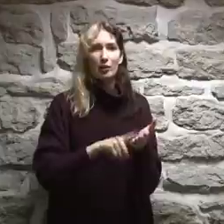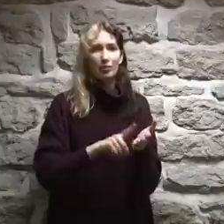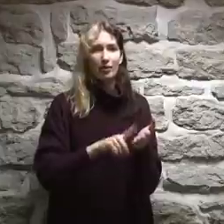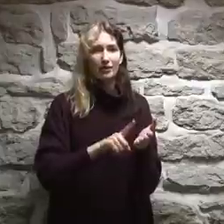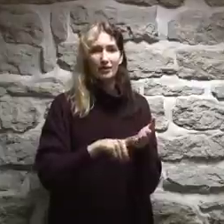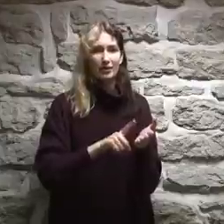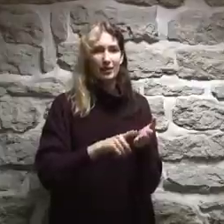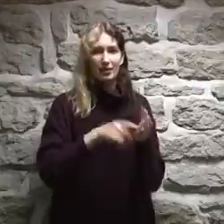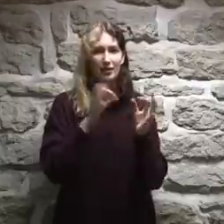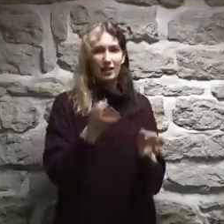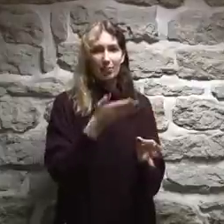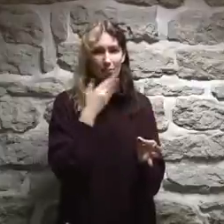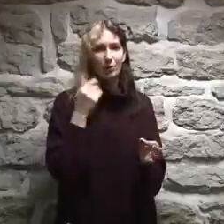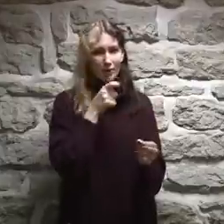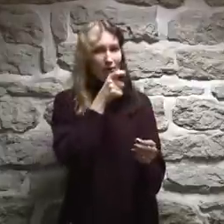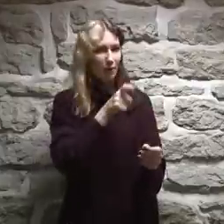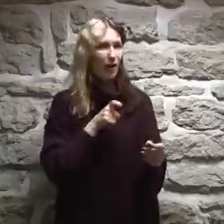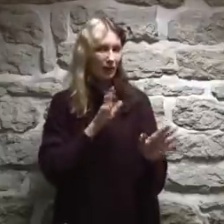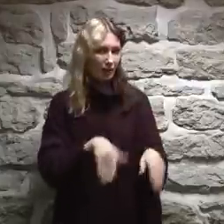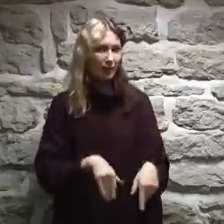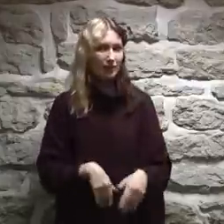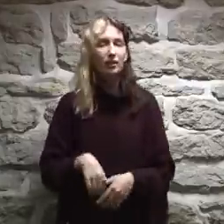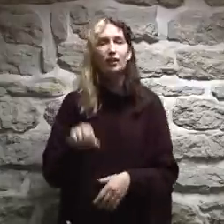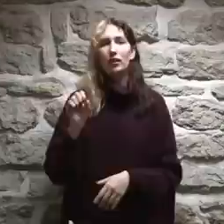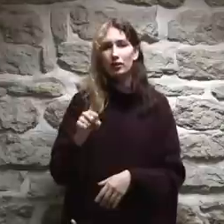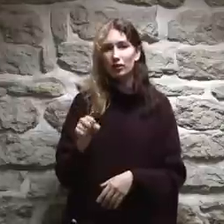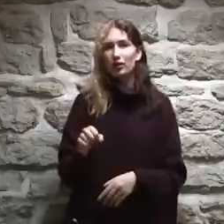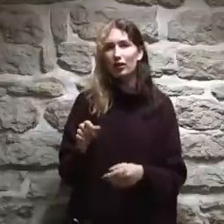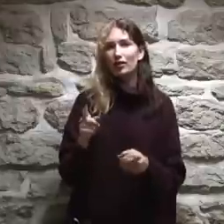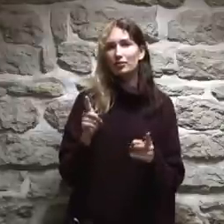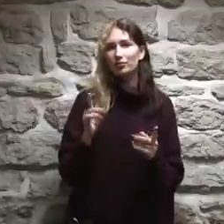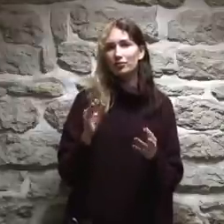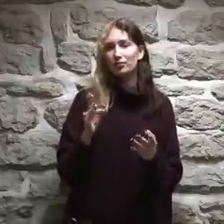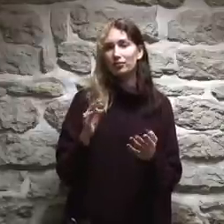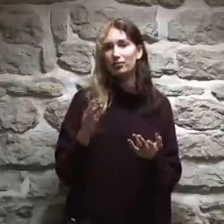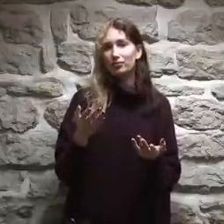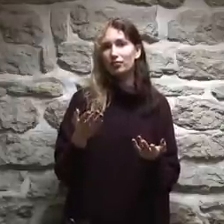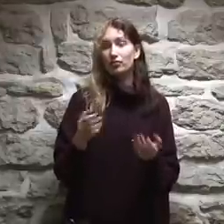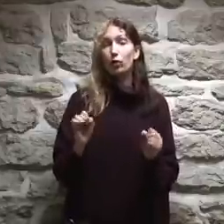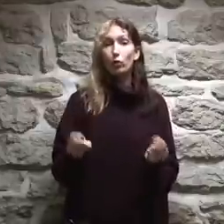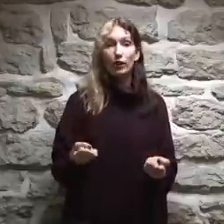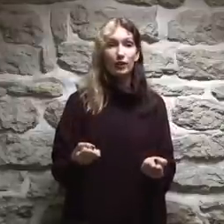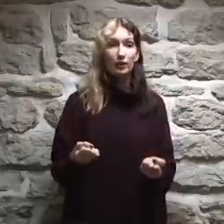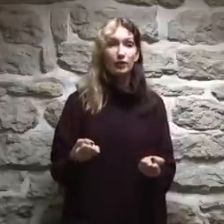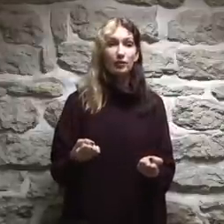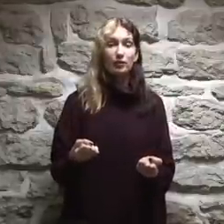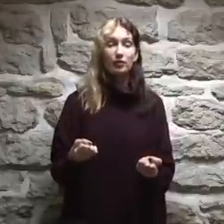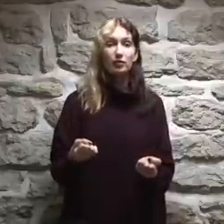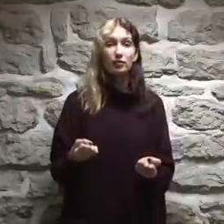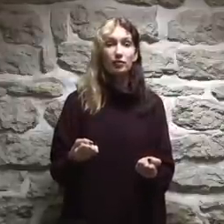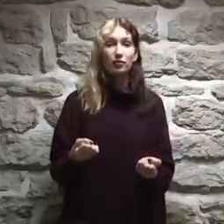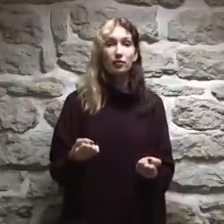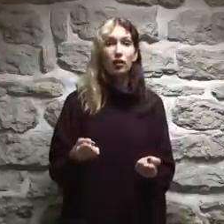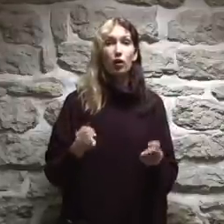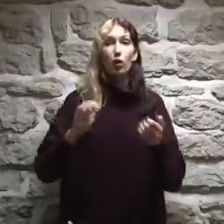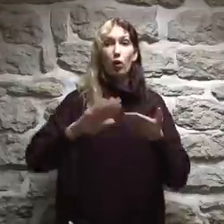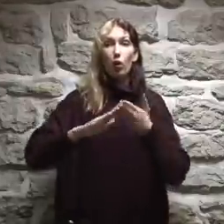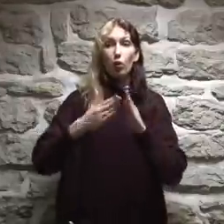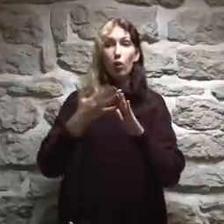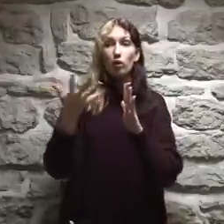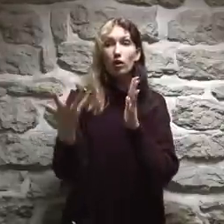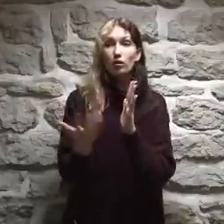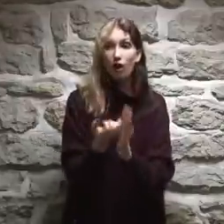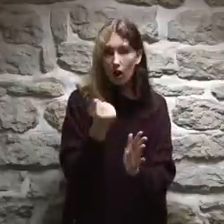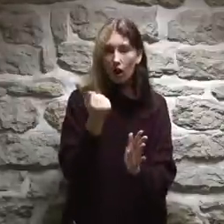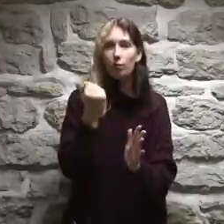tunnistada? Eks me loomulikult tahame ju mingeid märke maha panna selles mõttes, et kui me saavutame teatava olukorra, et siis me